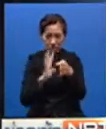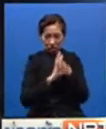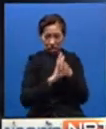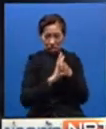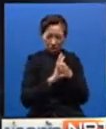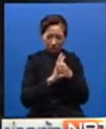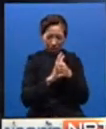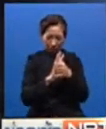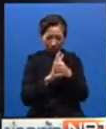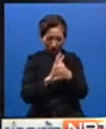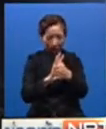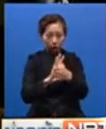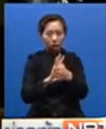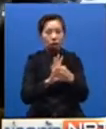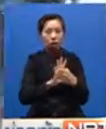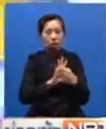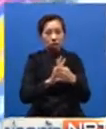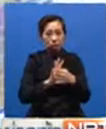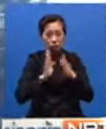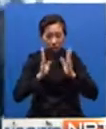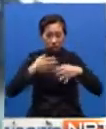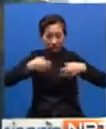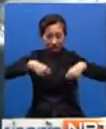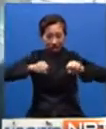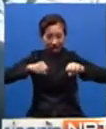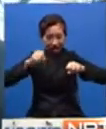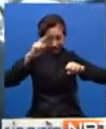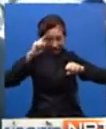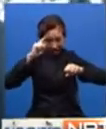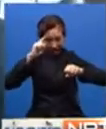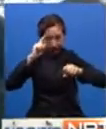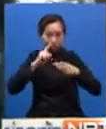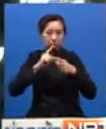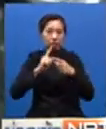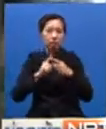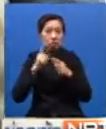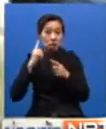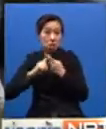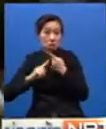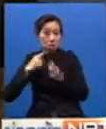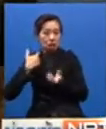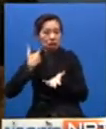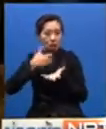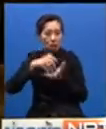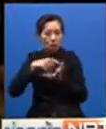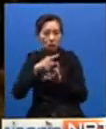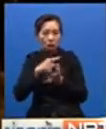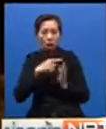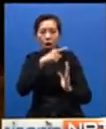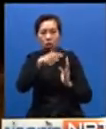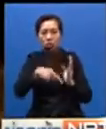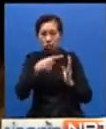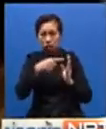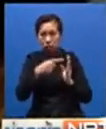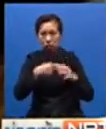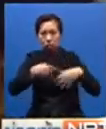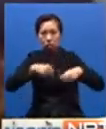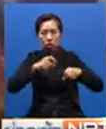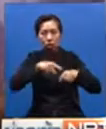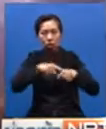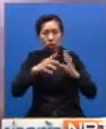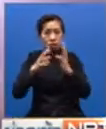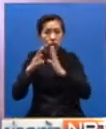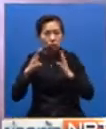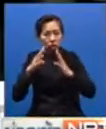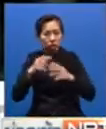นะคะโดยนายเชษฐาพลาญเพื่อนของผู้เสียชีวิตก็เล่าให้ฟังว่าผู้เสียชีวิตทั้ง 4คนร่วมแข่งขันฟุตบอลที่